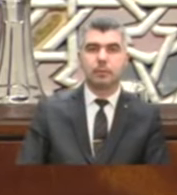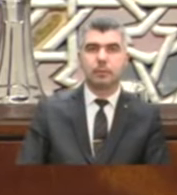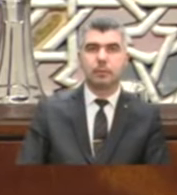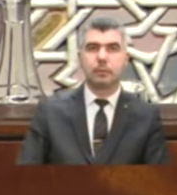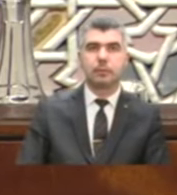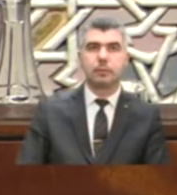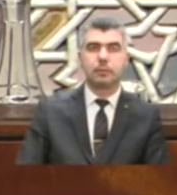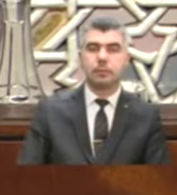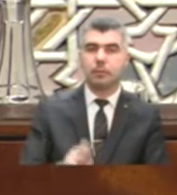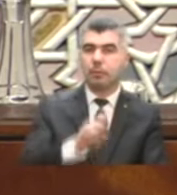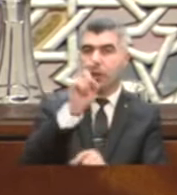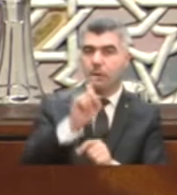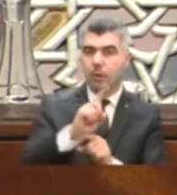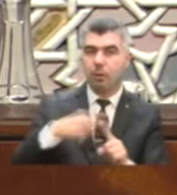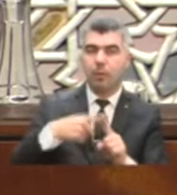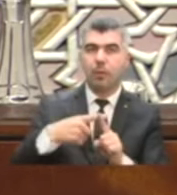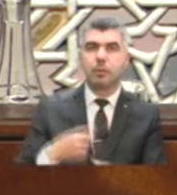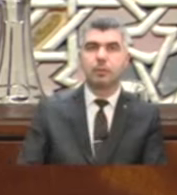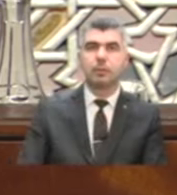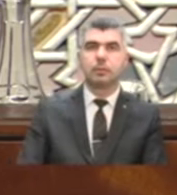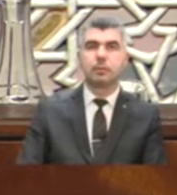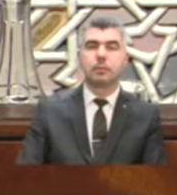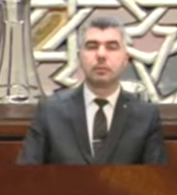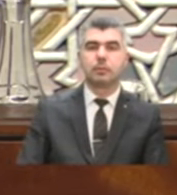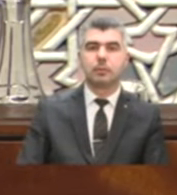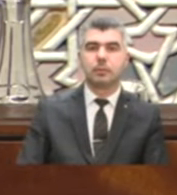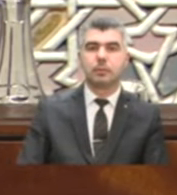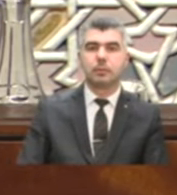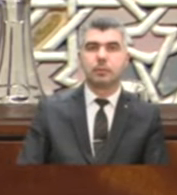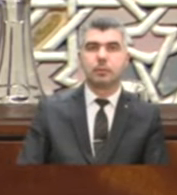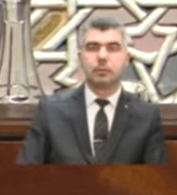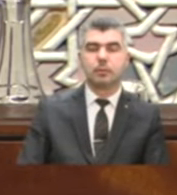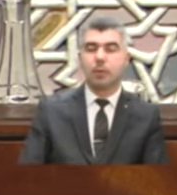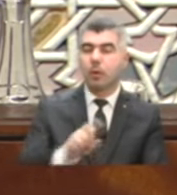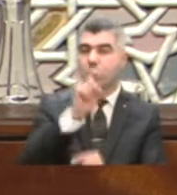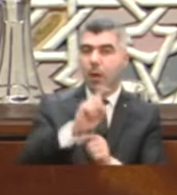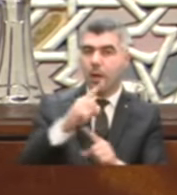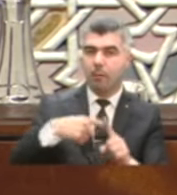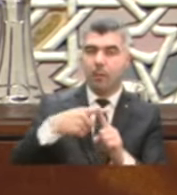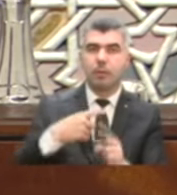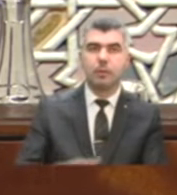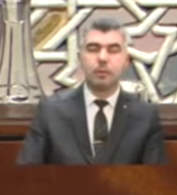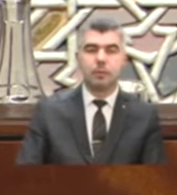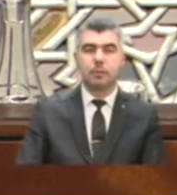هل من تعقيب؟ شكرا سي رشيد، شكرا. هل من تعقيب إضافي؟